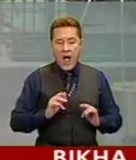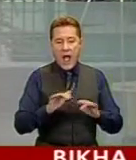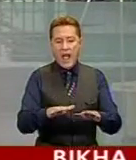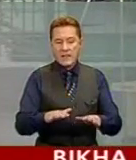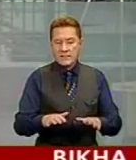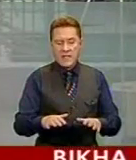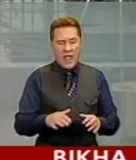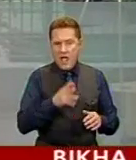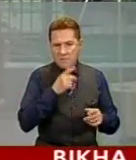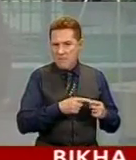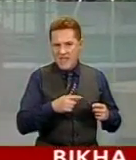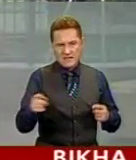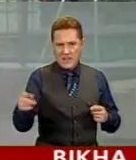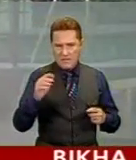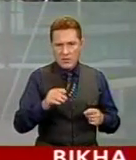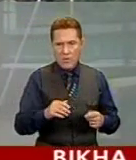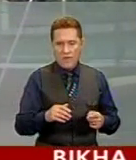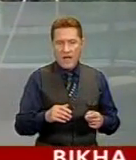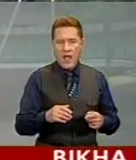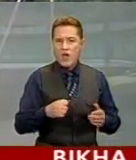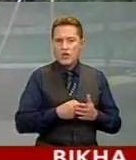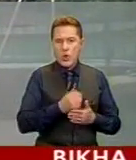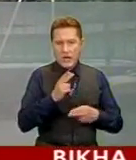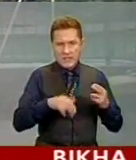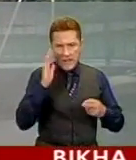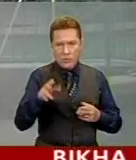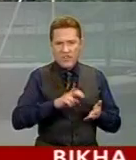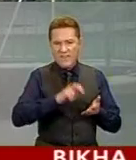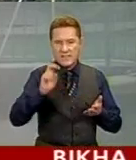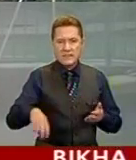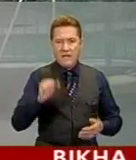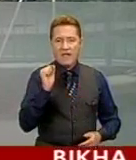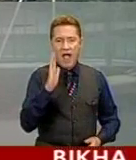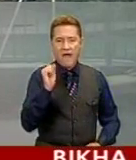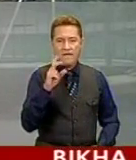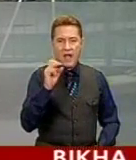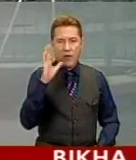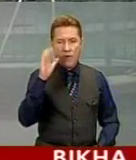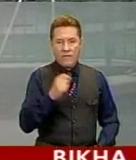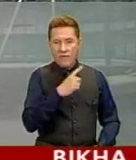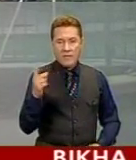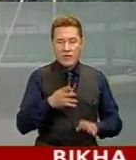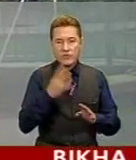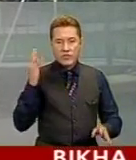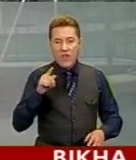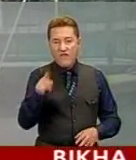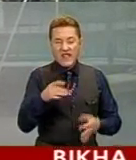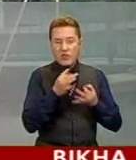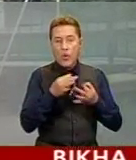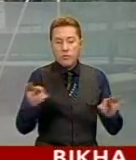безтермінова. Ми готові йти до кінця. Вимоги по відставці Авакова, в першу чергу. Тому що він допустив стільки